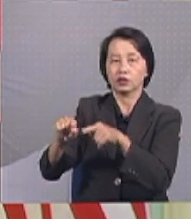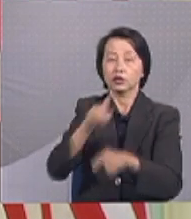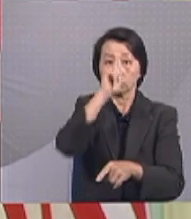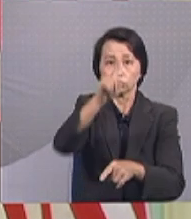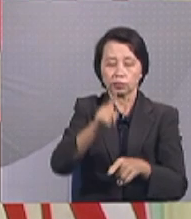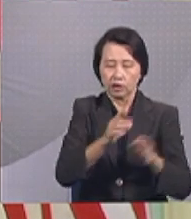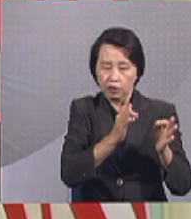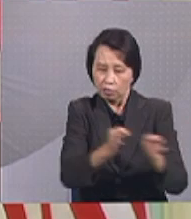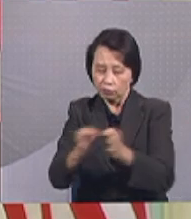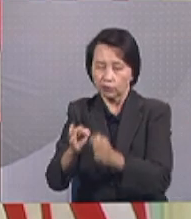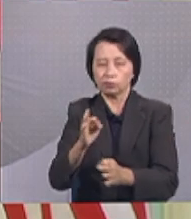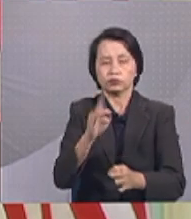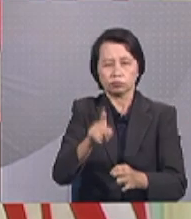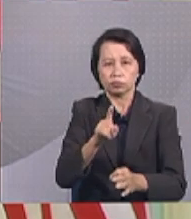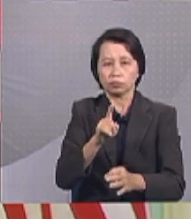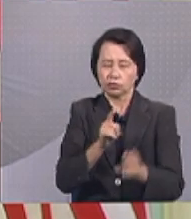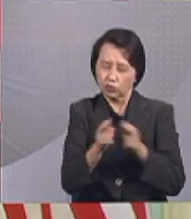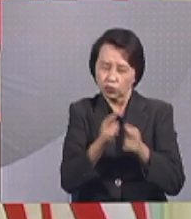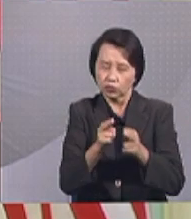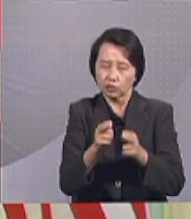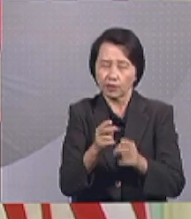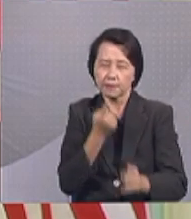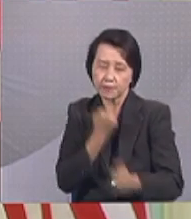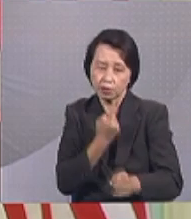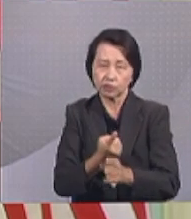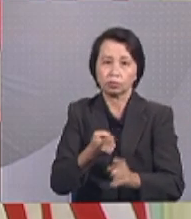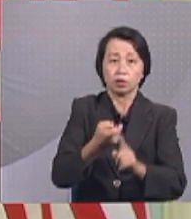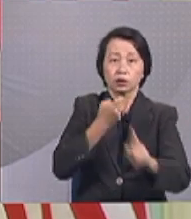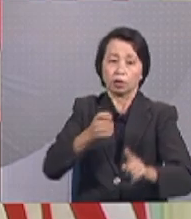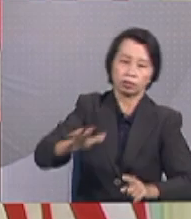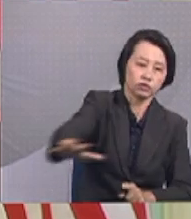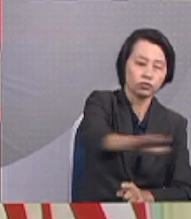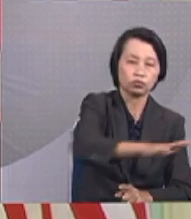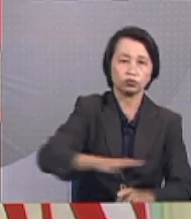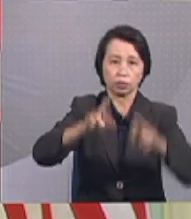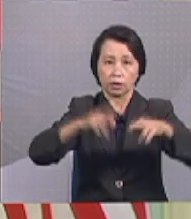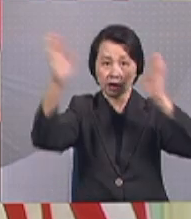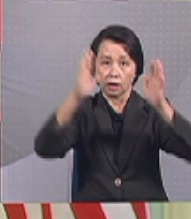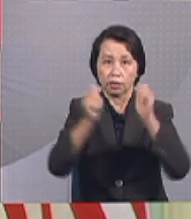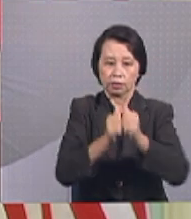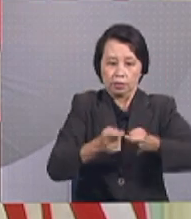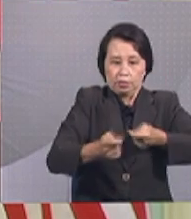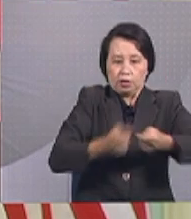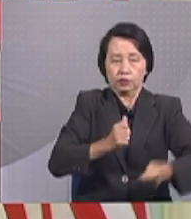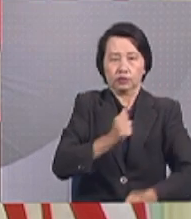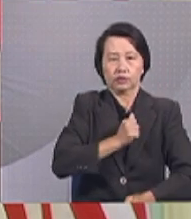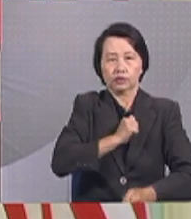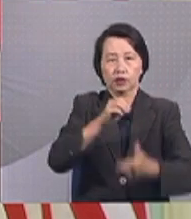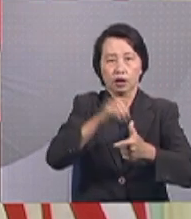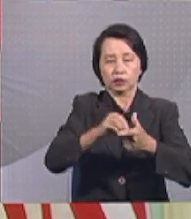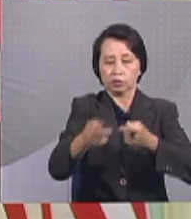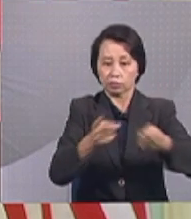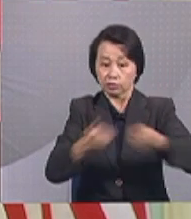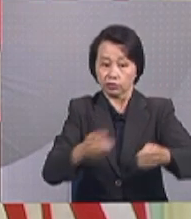memerlukan usaha yang lebih jitu daripada semua rakyat Malaysia dengan kawalan kendiri atau disiplin